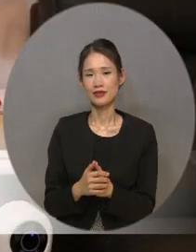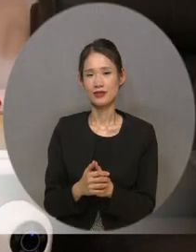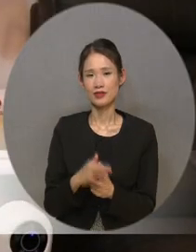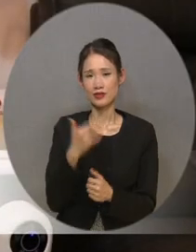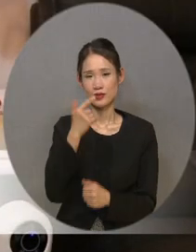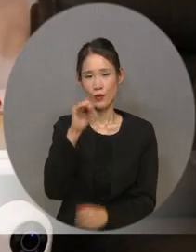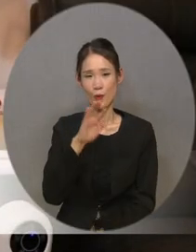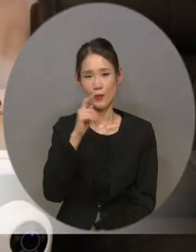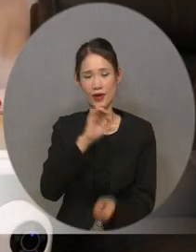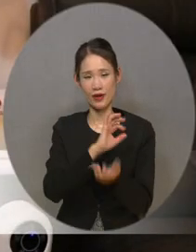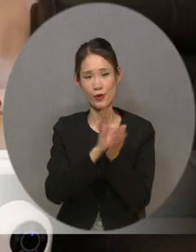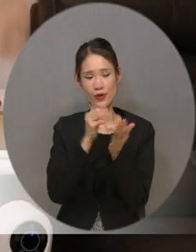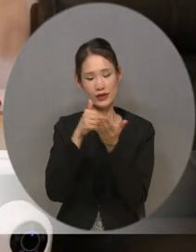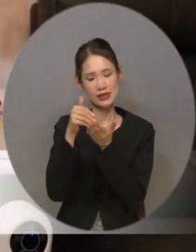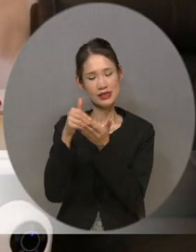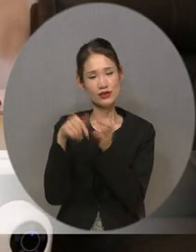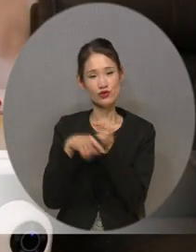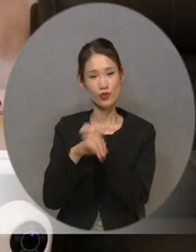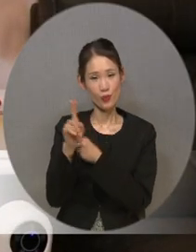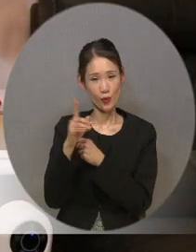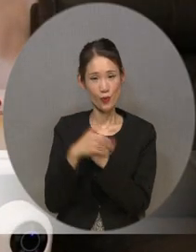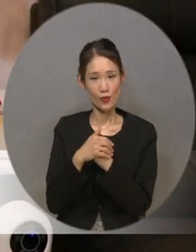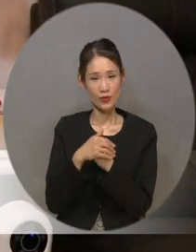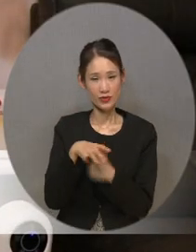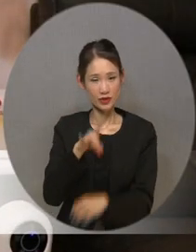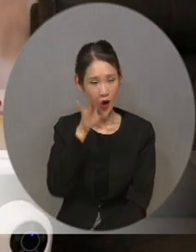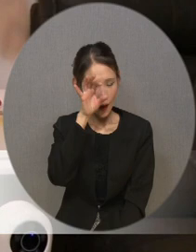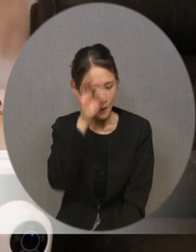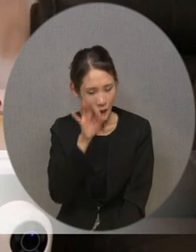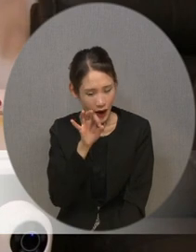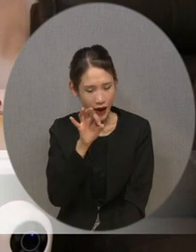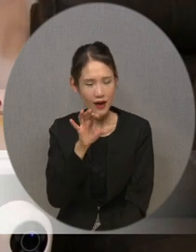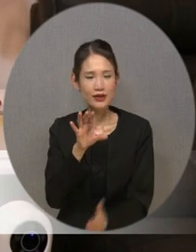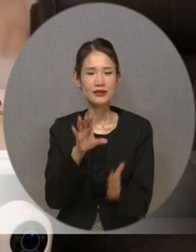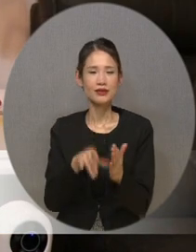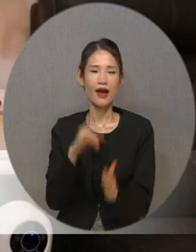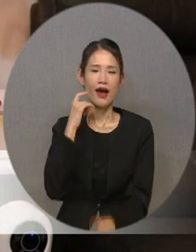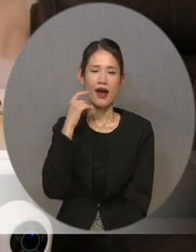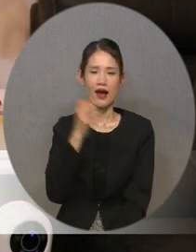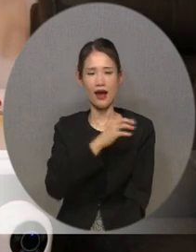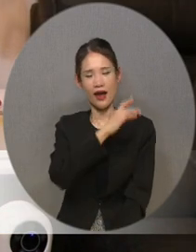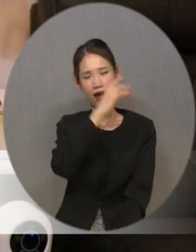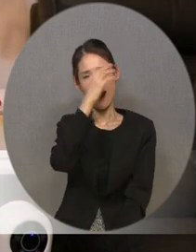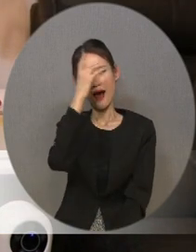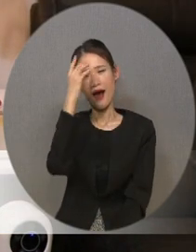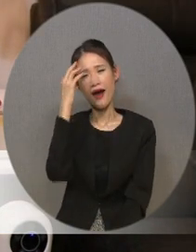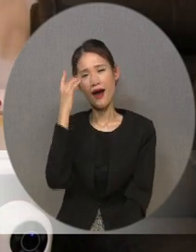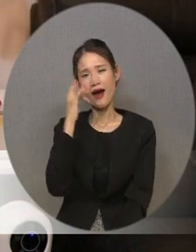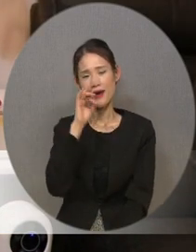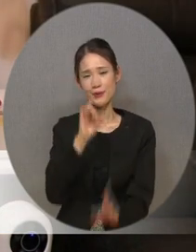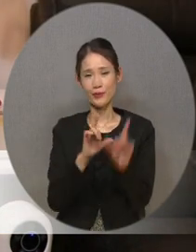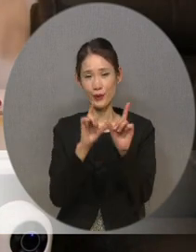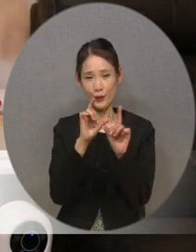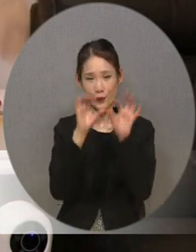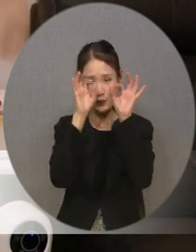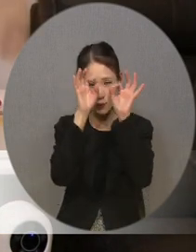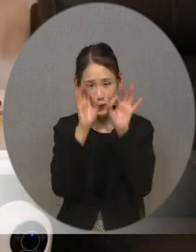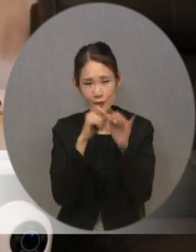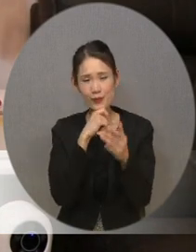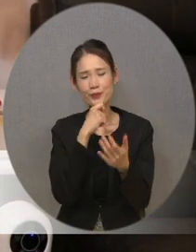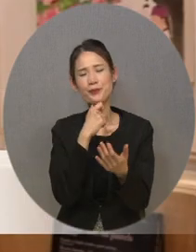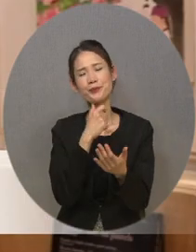동백꽃을 제가 그리는 이유는 동백꽃을 처음 봤을 때 그 아름다운 모습이 너무나 그